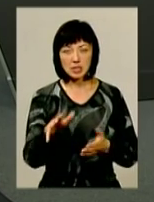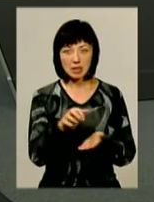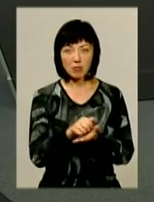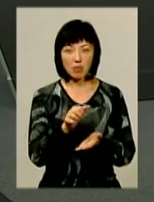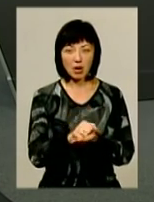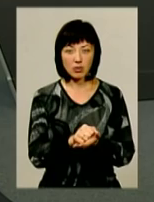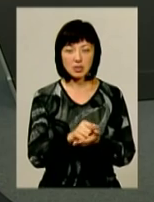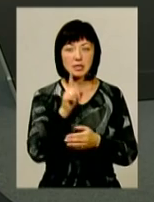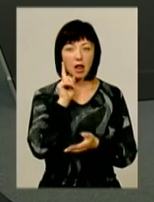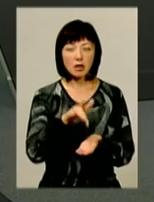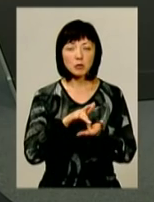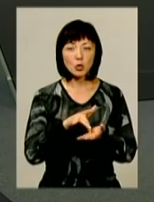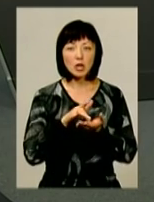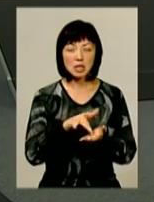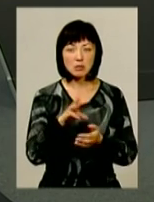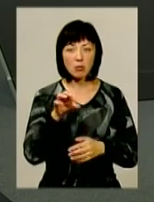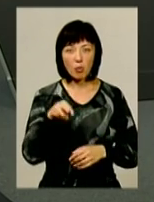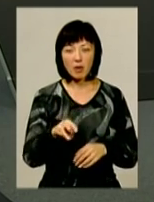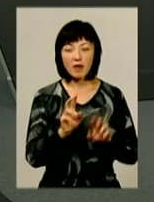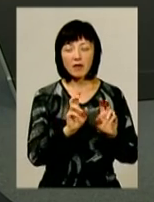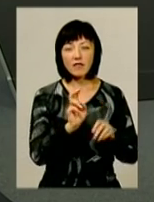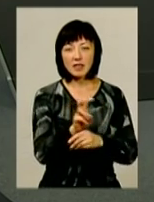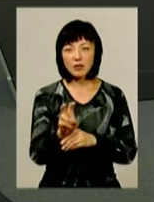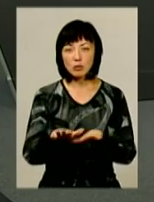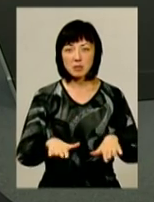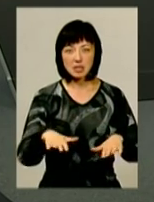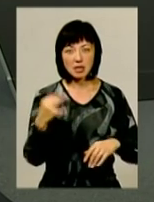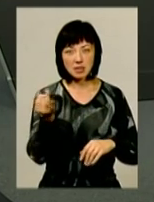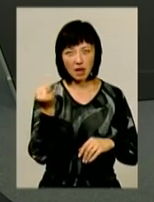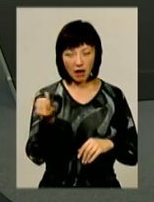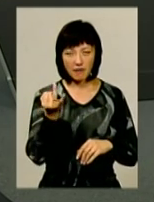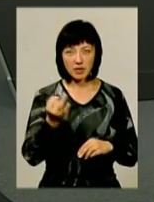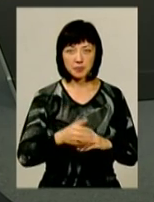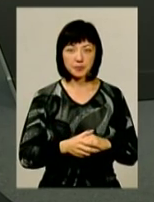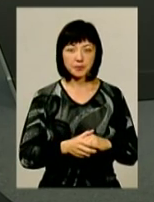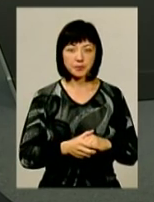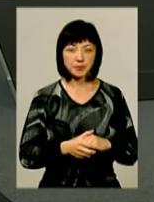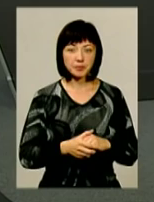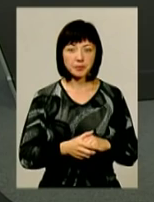займаються таким зеленим туризмом, відвідують місця наші цікаві.